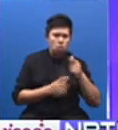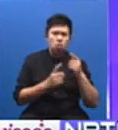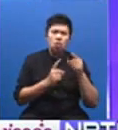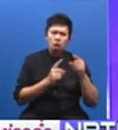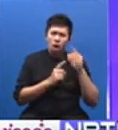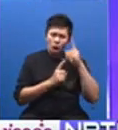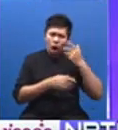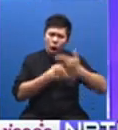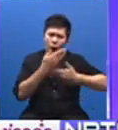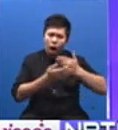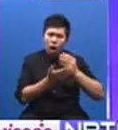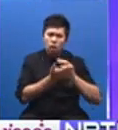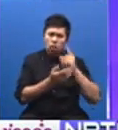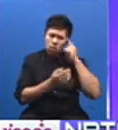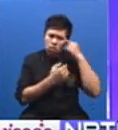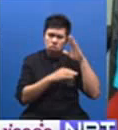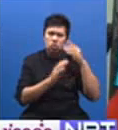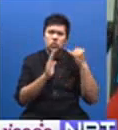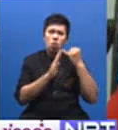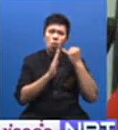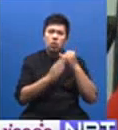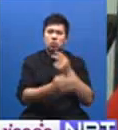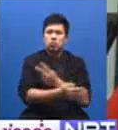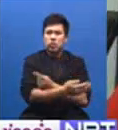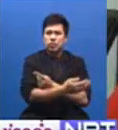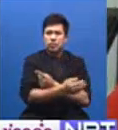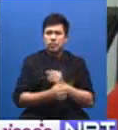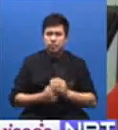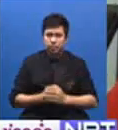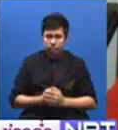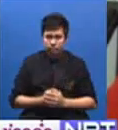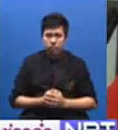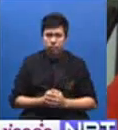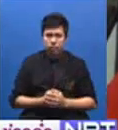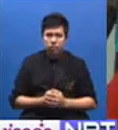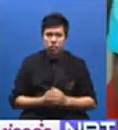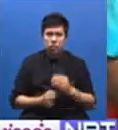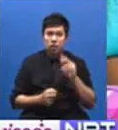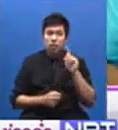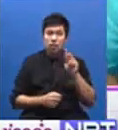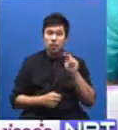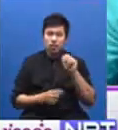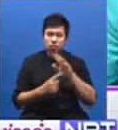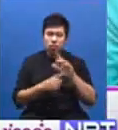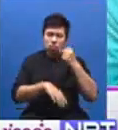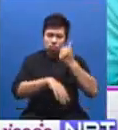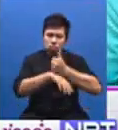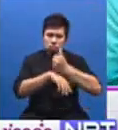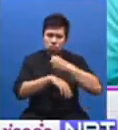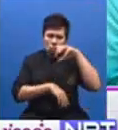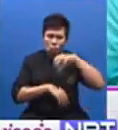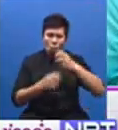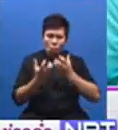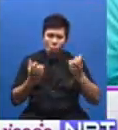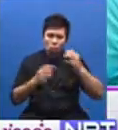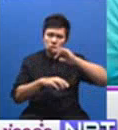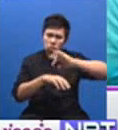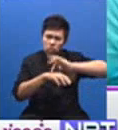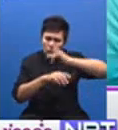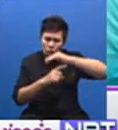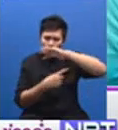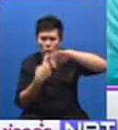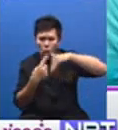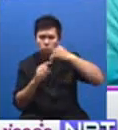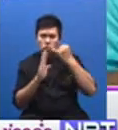เตรียมส่งขายนายทุนที่จังหวัดภูเก็ตค่ะนายธนิตหนูยิ้มผู้อำนวยการสำนักงานทรัพยากรธรรมชาติและสิ่งแวด